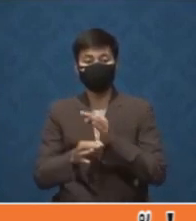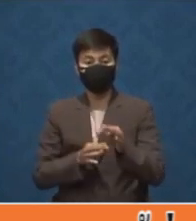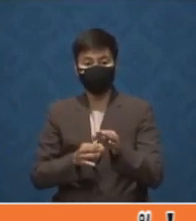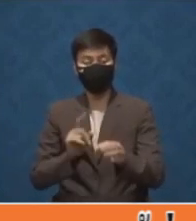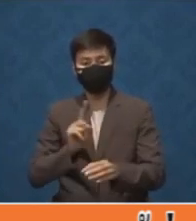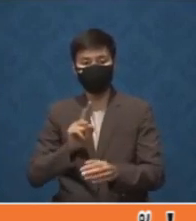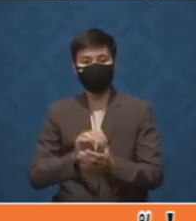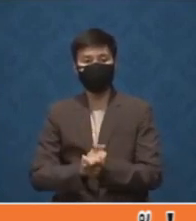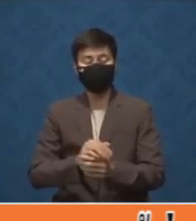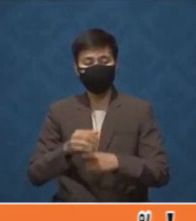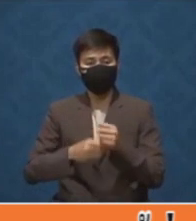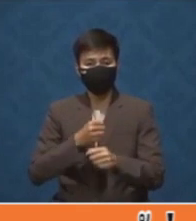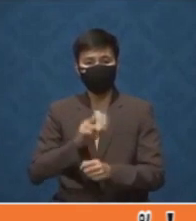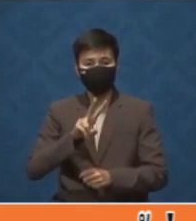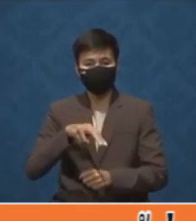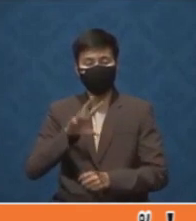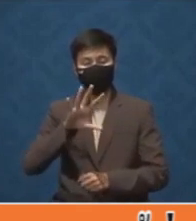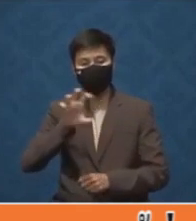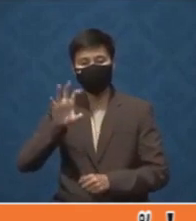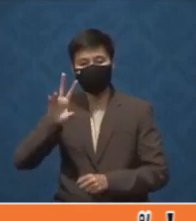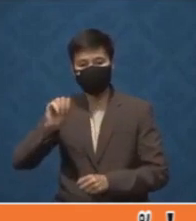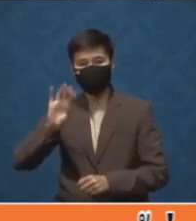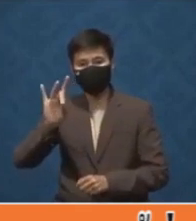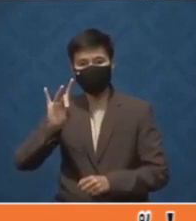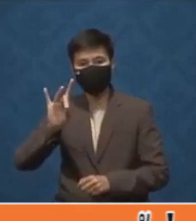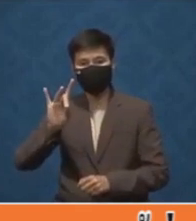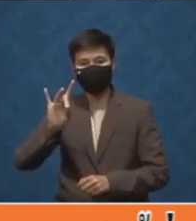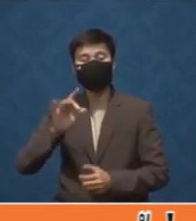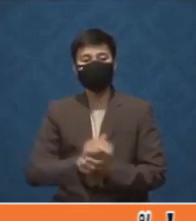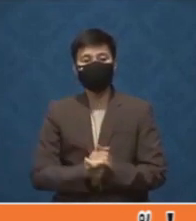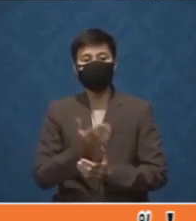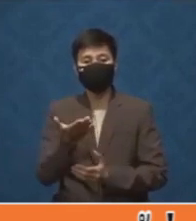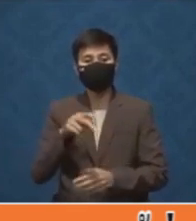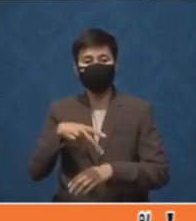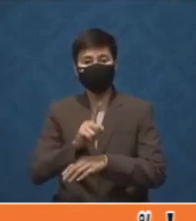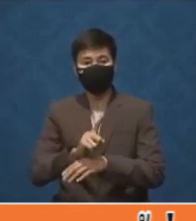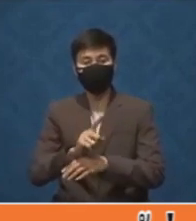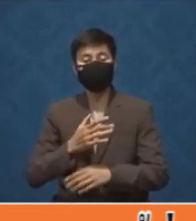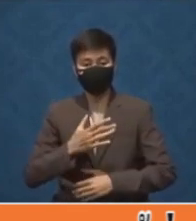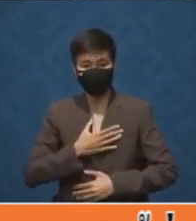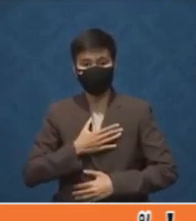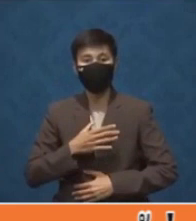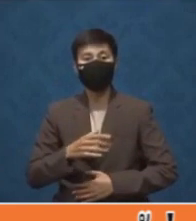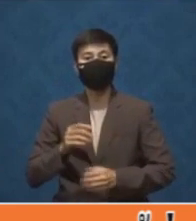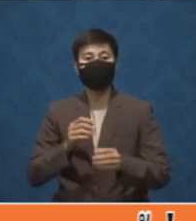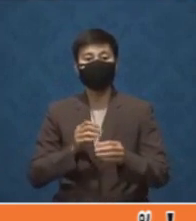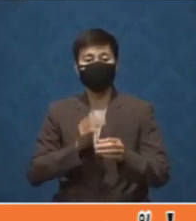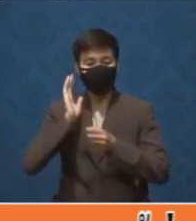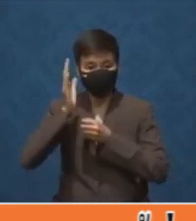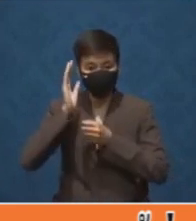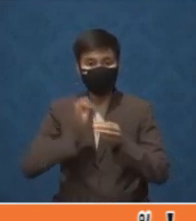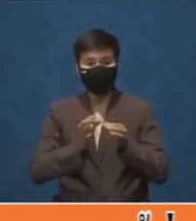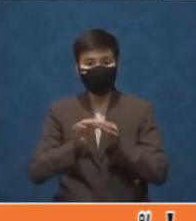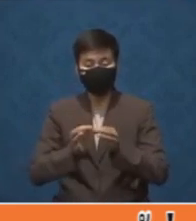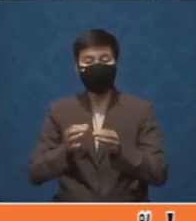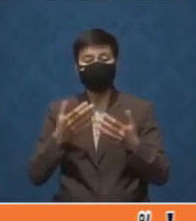การณ์ฉุกเฉินพ.ศ. 2548ซึ่งเดิมทีนะครับท่านประธานผมก็ได้อภิปรายเสนอร่างพ.ร.บ.ฉบับนี้ไ